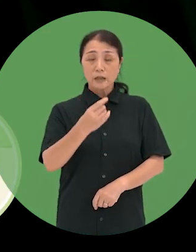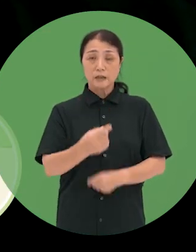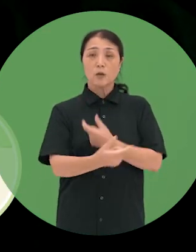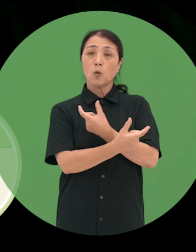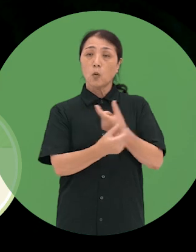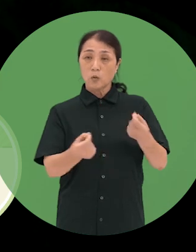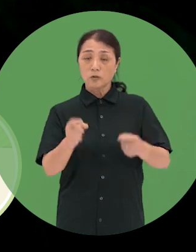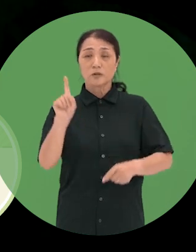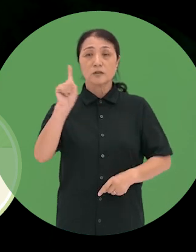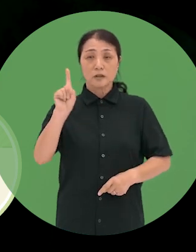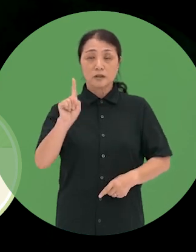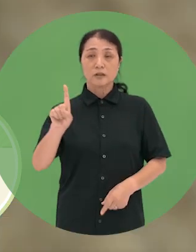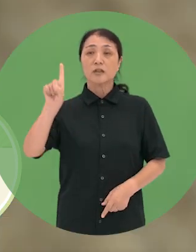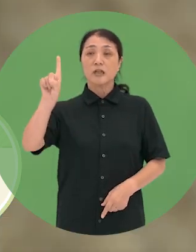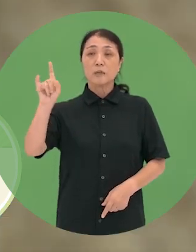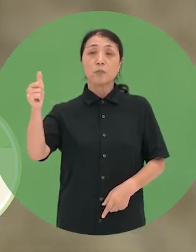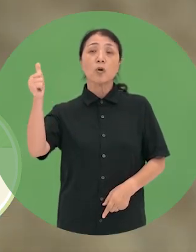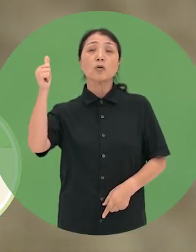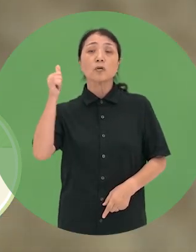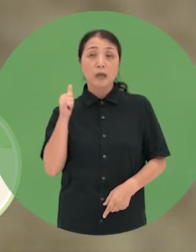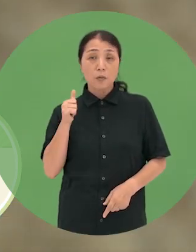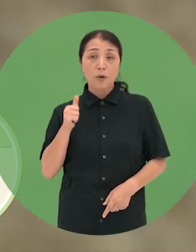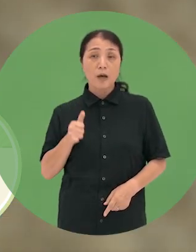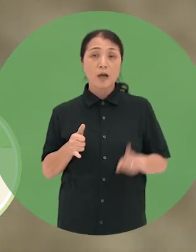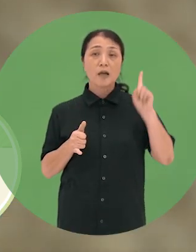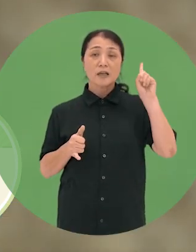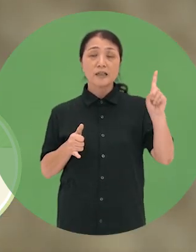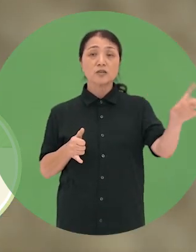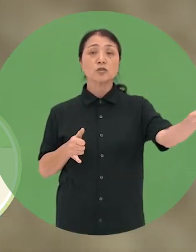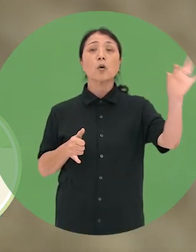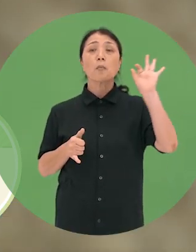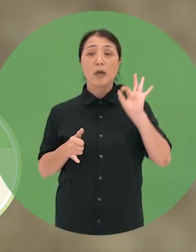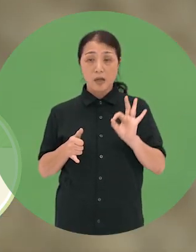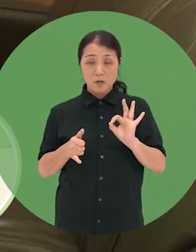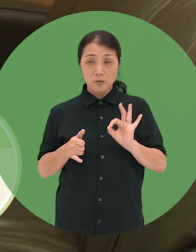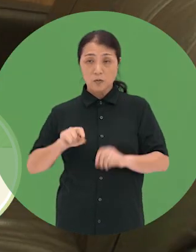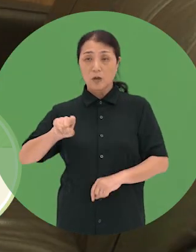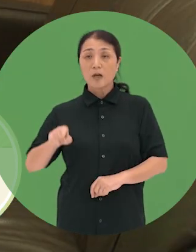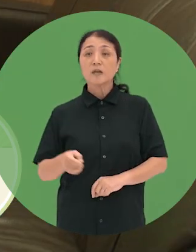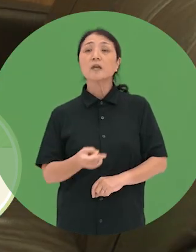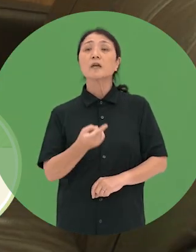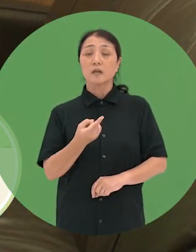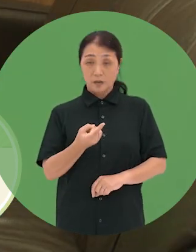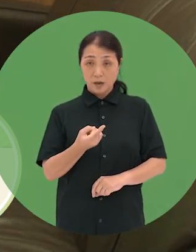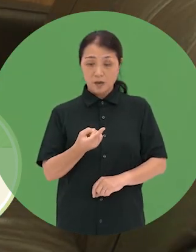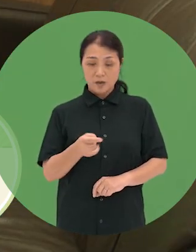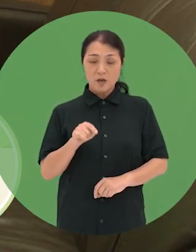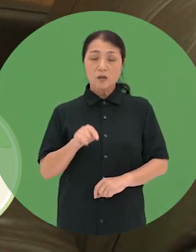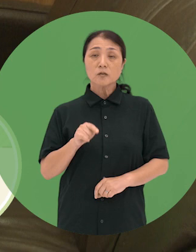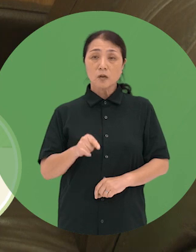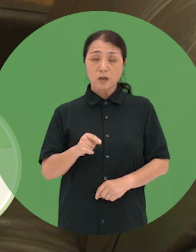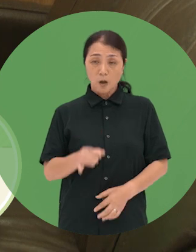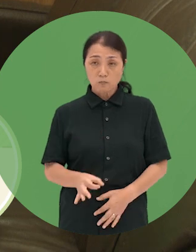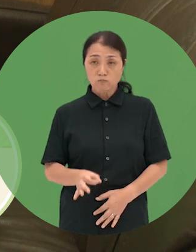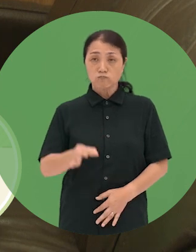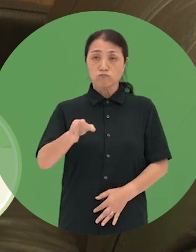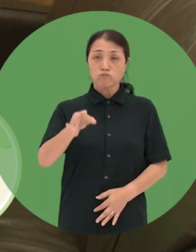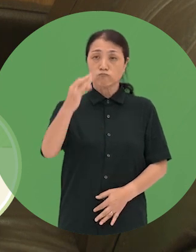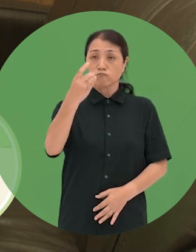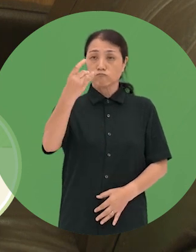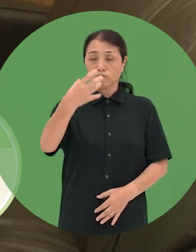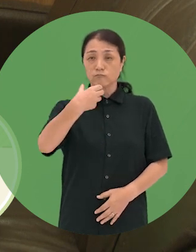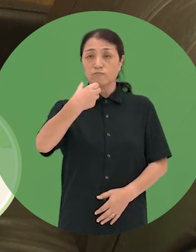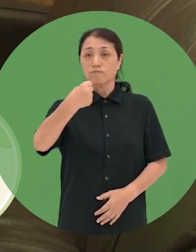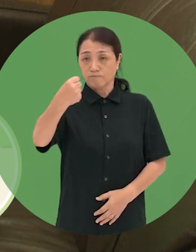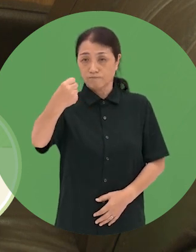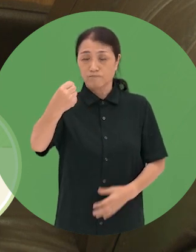の電話または一通のメールから始まるということ。それが取り返しのつかない大きな被害へと広がってい